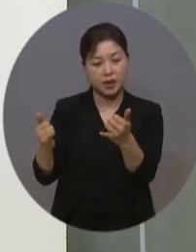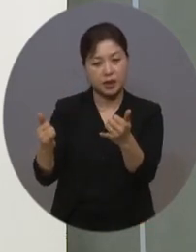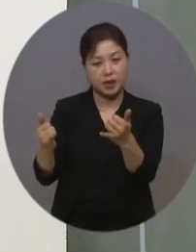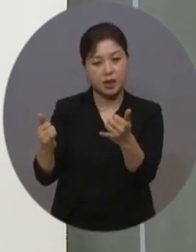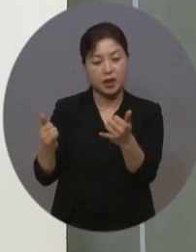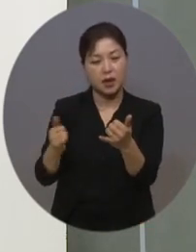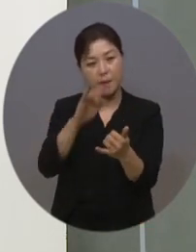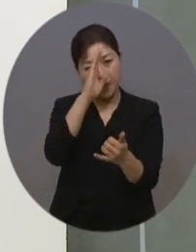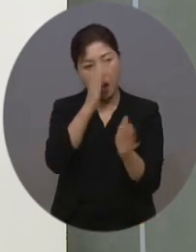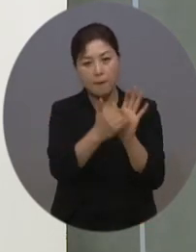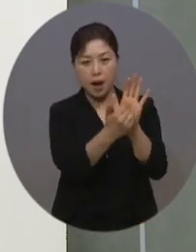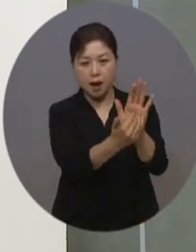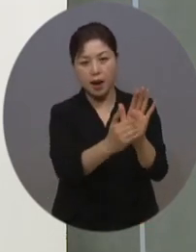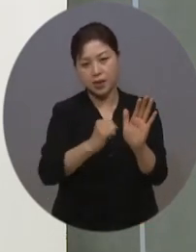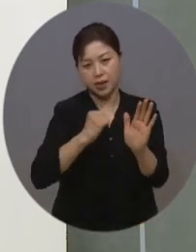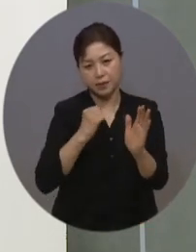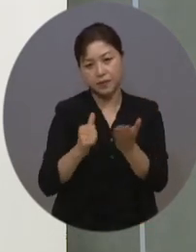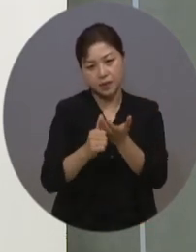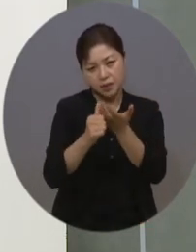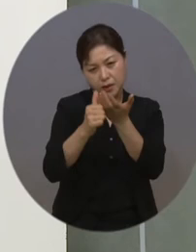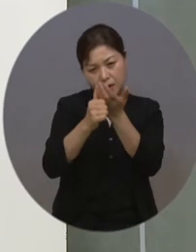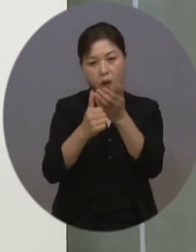면역력 지침도 지도하고 계시는데